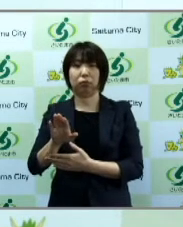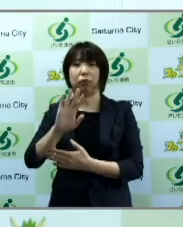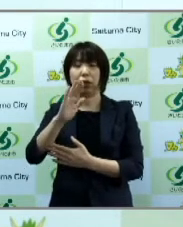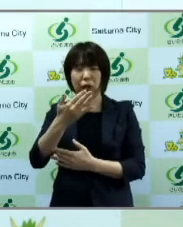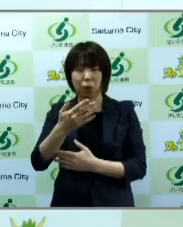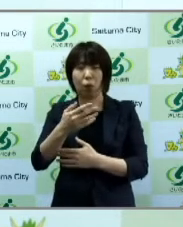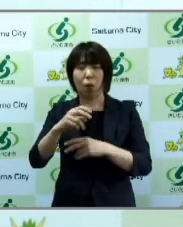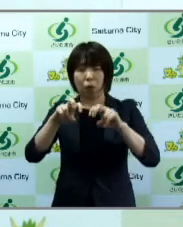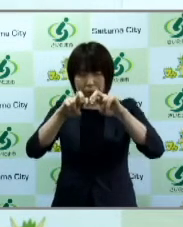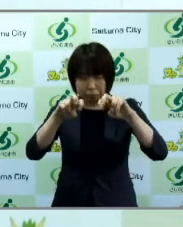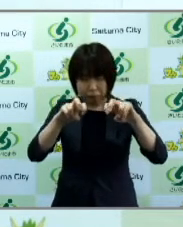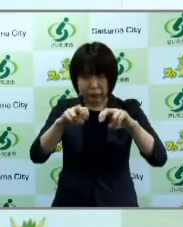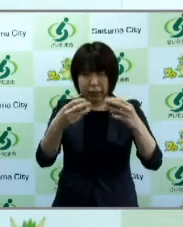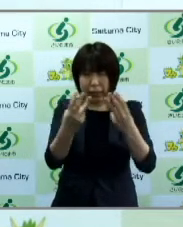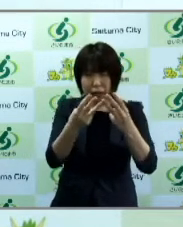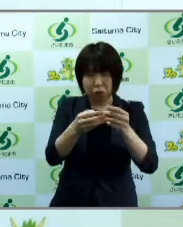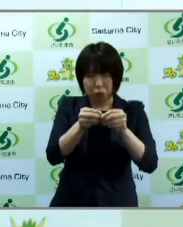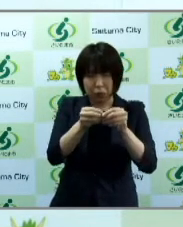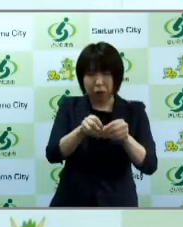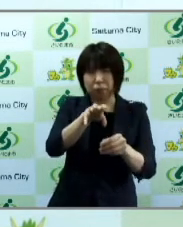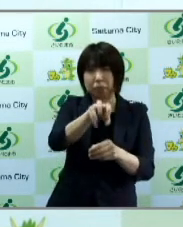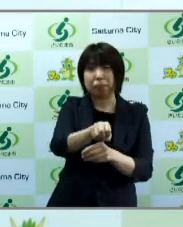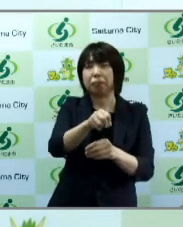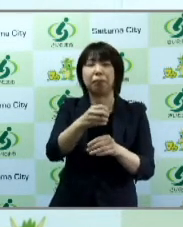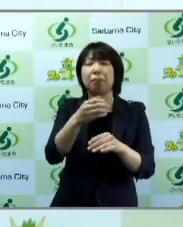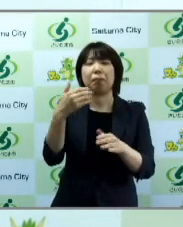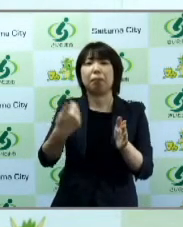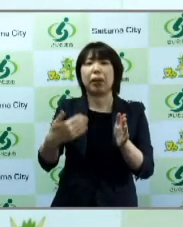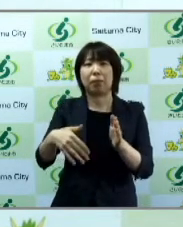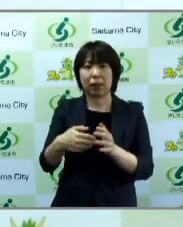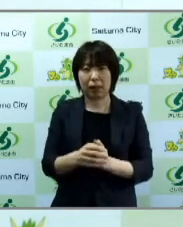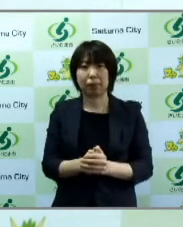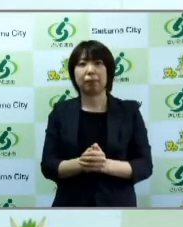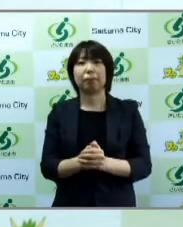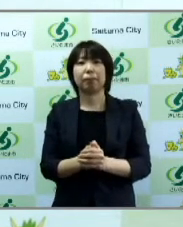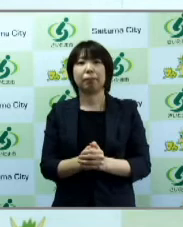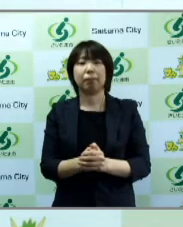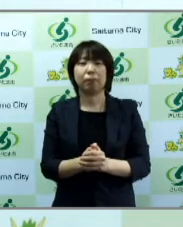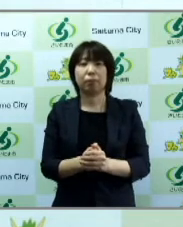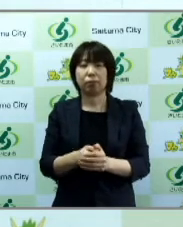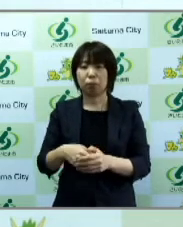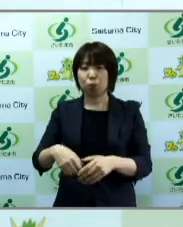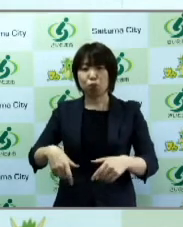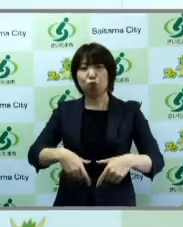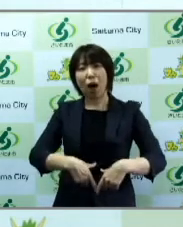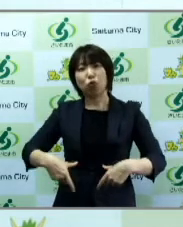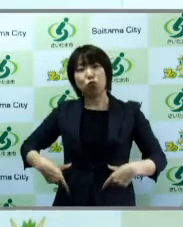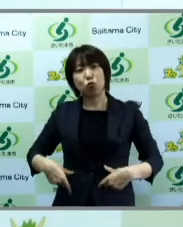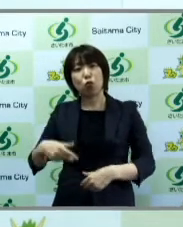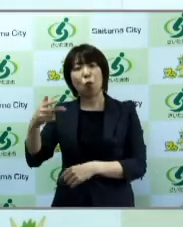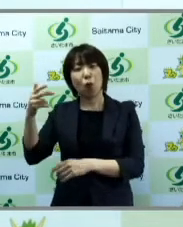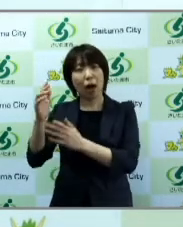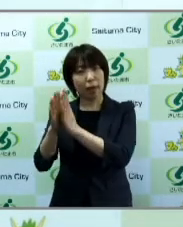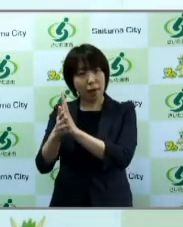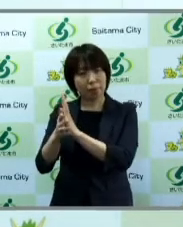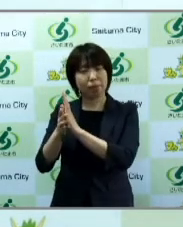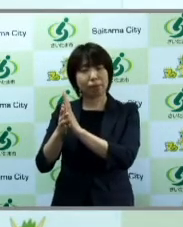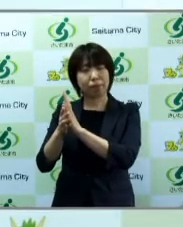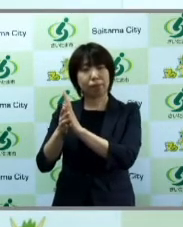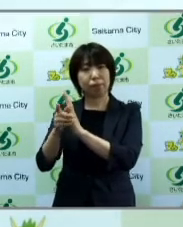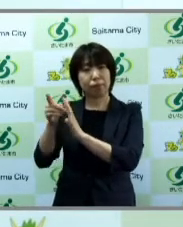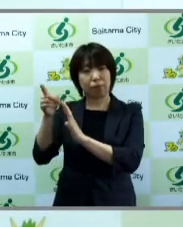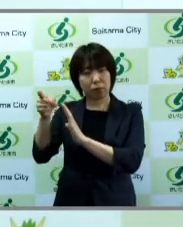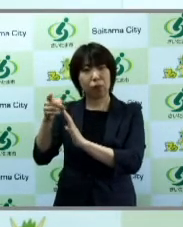あ、福岡市の中洲でやった取り組みなどの事例を参考にしながら、まあ 大まか